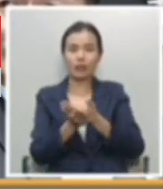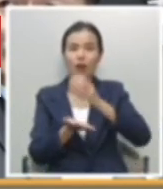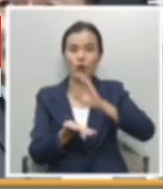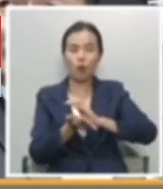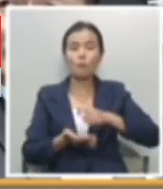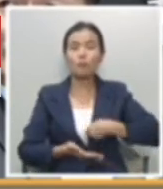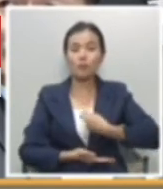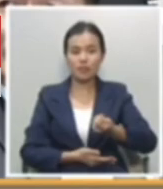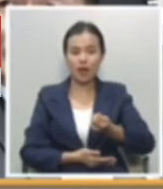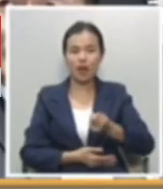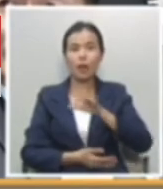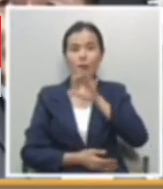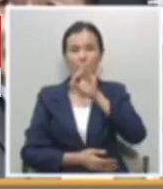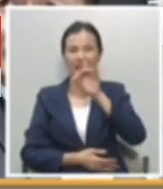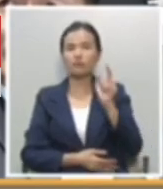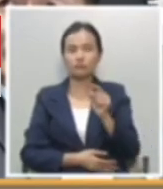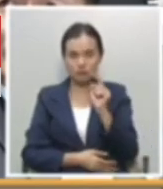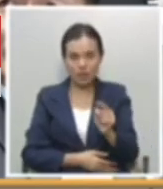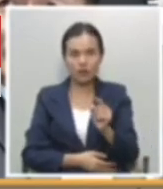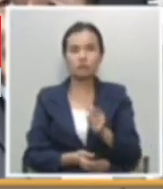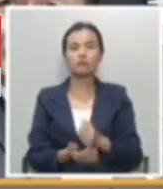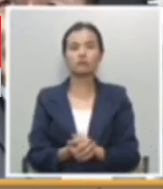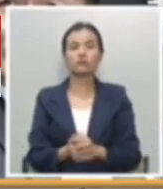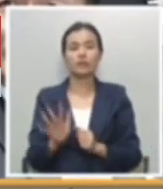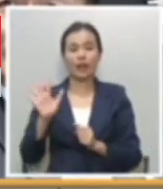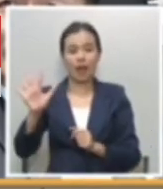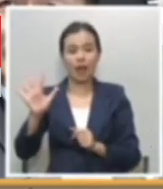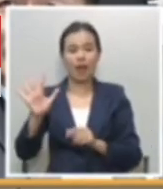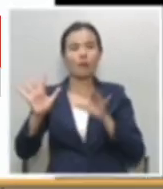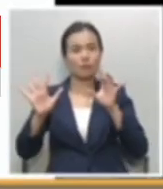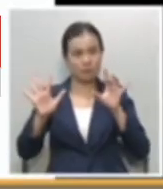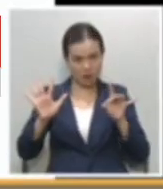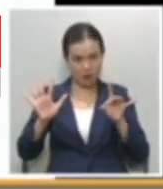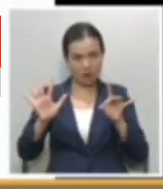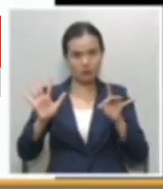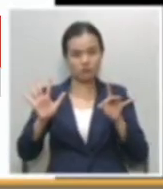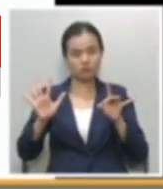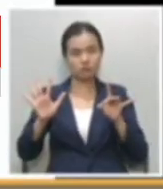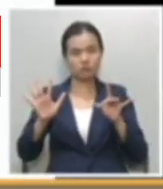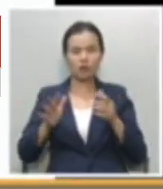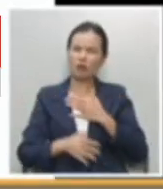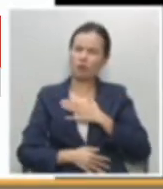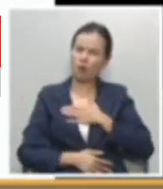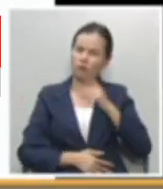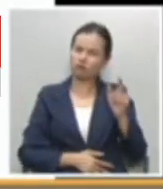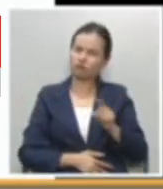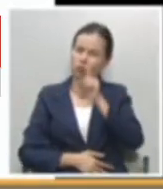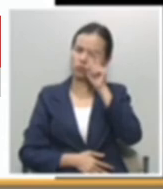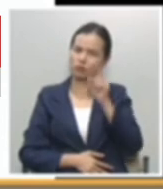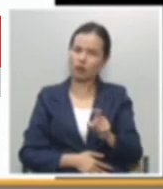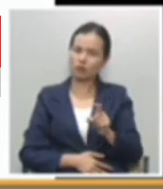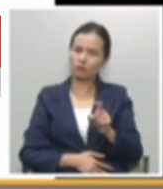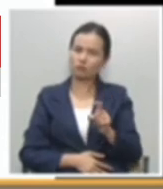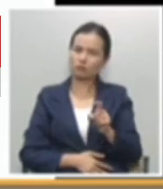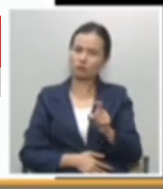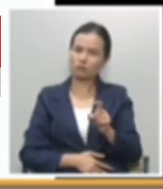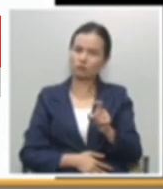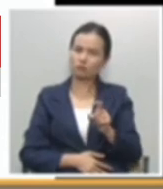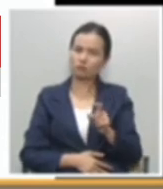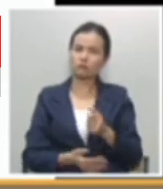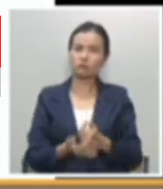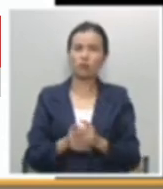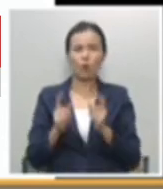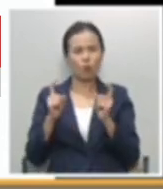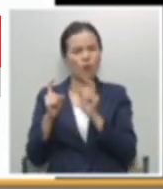ต้องไม่เกินร้อยละ8ครับจาก5เป็น8พวกผมก็เลยสงสัยว่าว